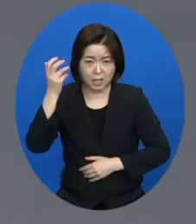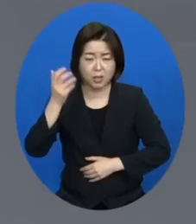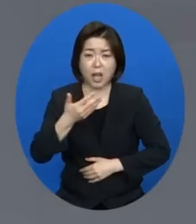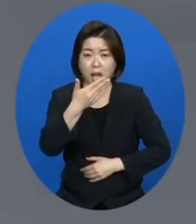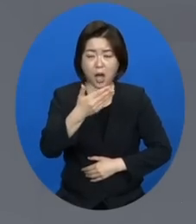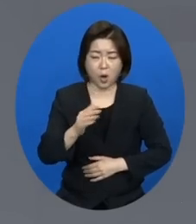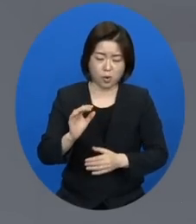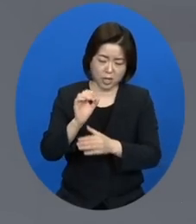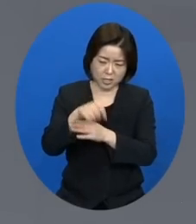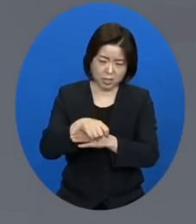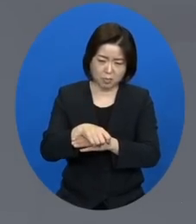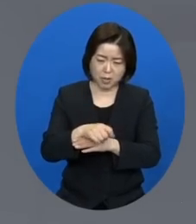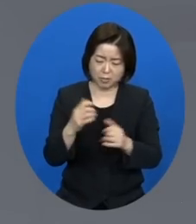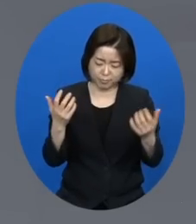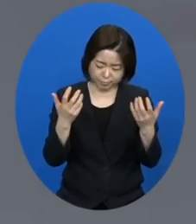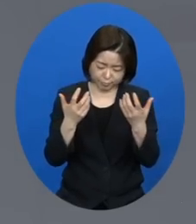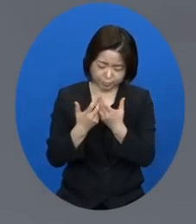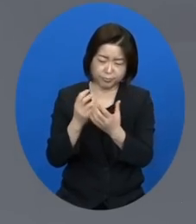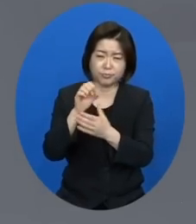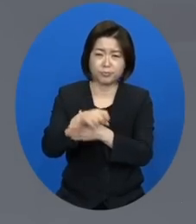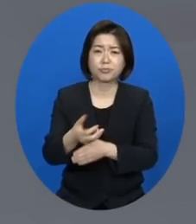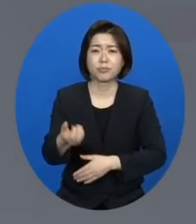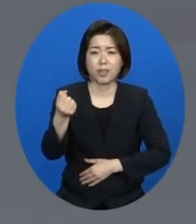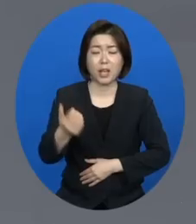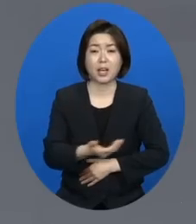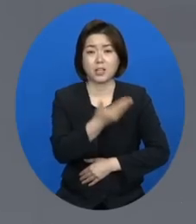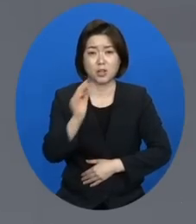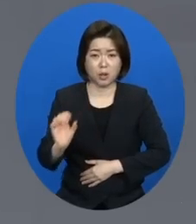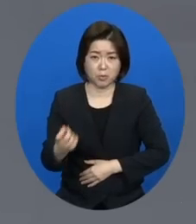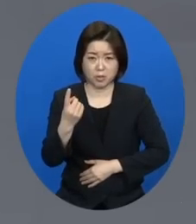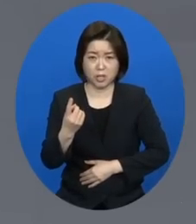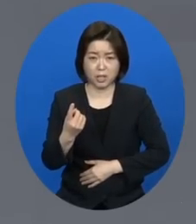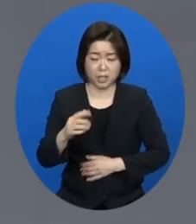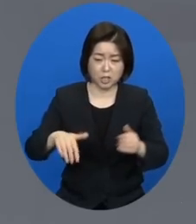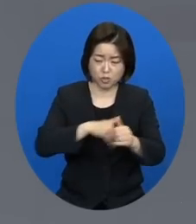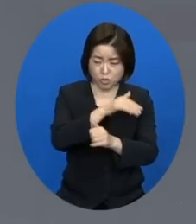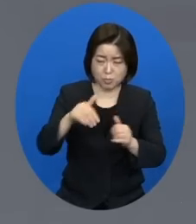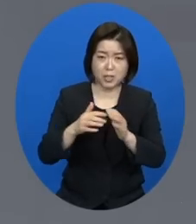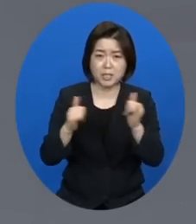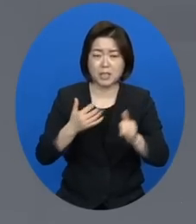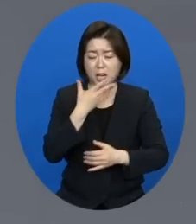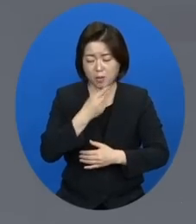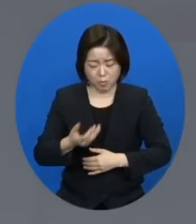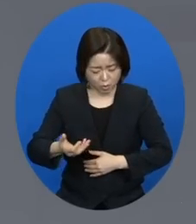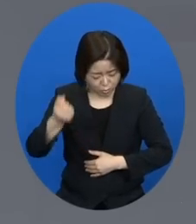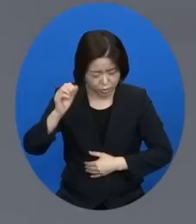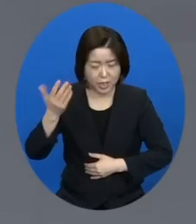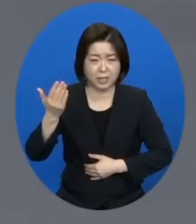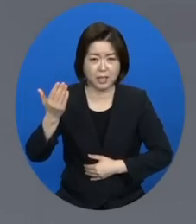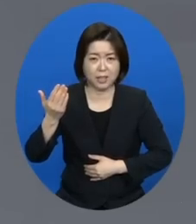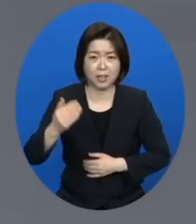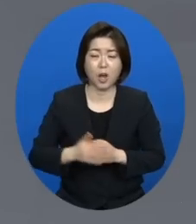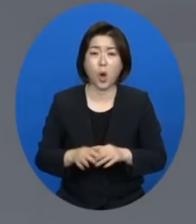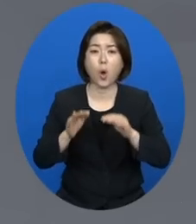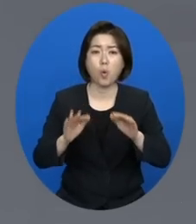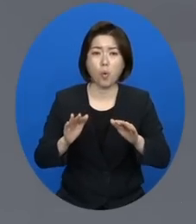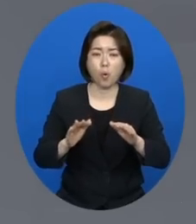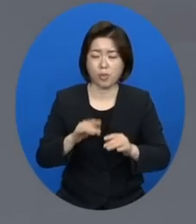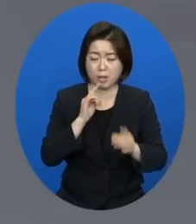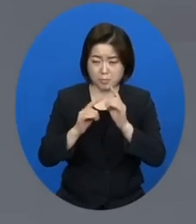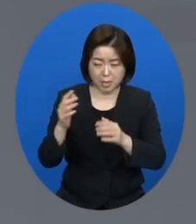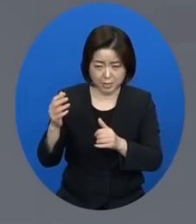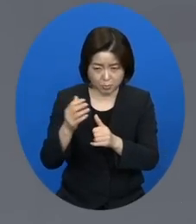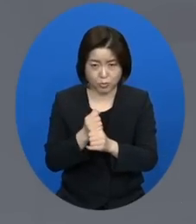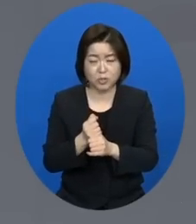열매는 풍성하게 맺혀지는 것이고 여러분들로 인하여서 주의 인들이 복을 누리게 되는 것입니다. 오늘 말씀을